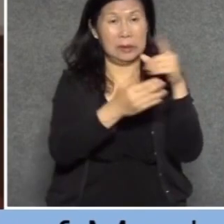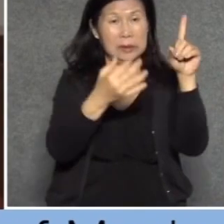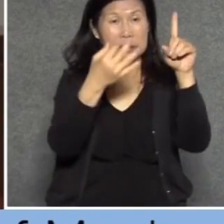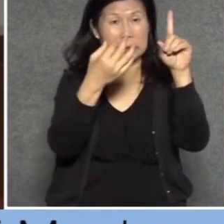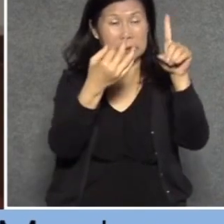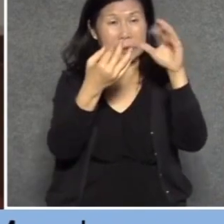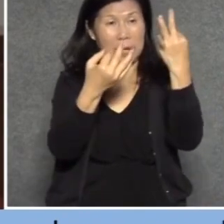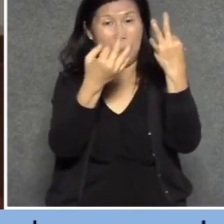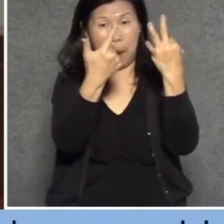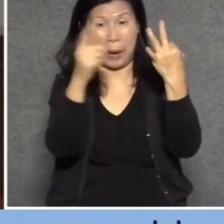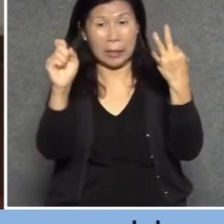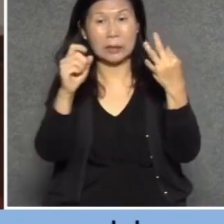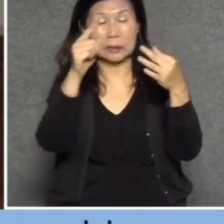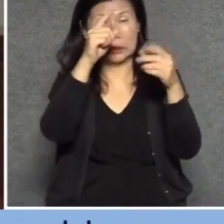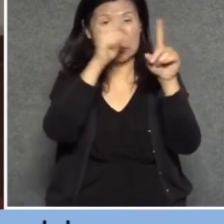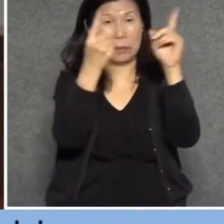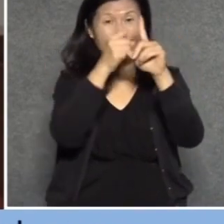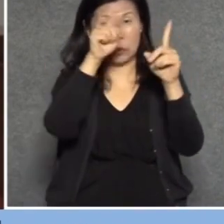章第